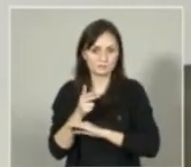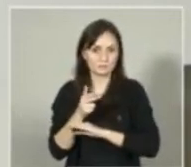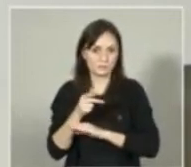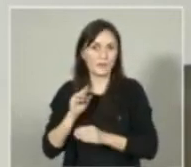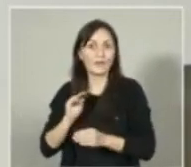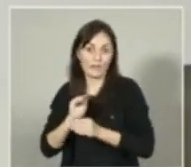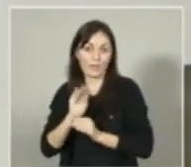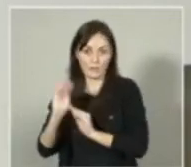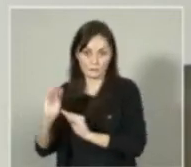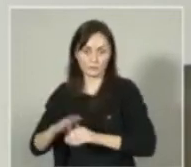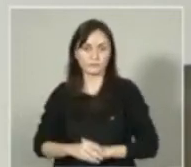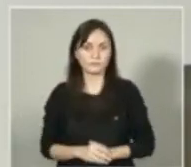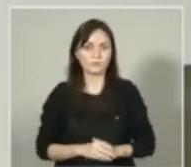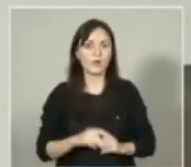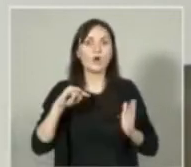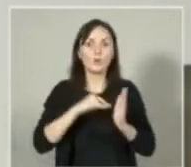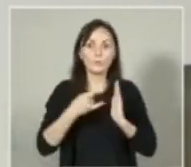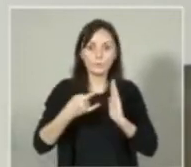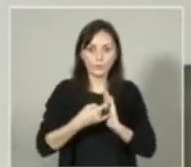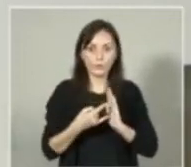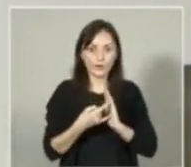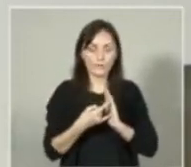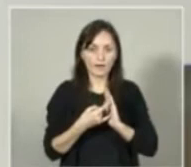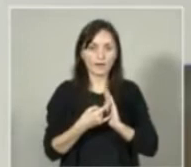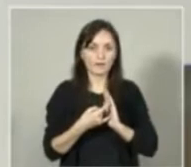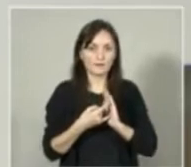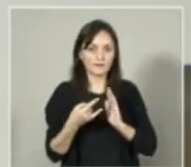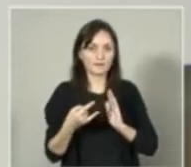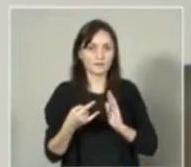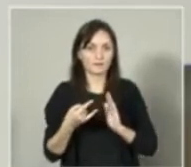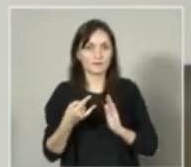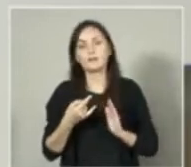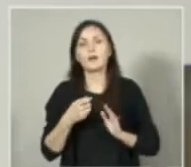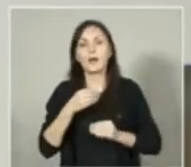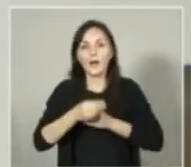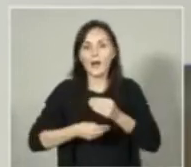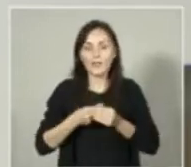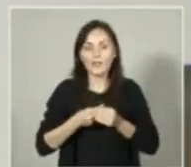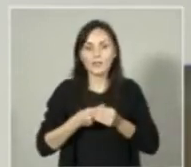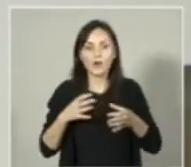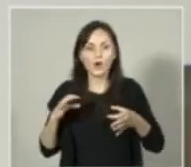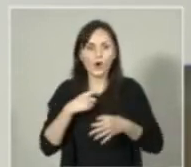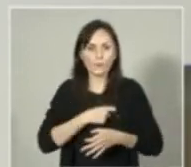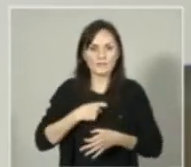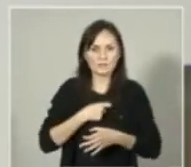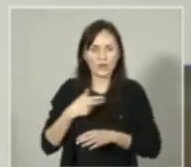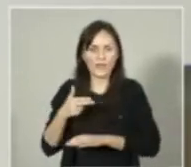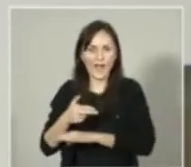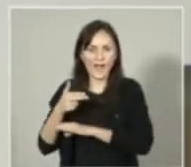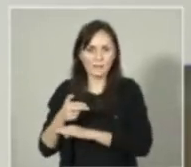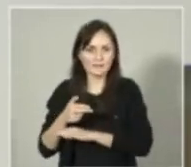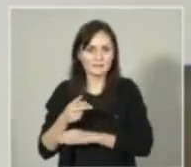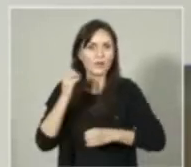financien. El programa ITRACE, que du a terme l'organització Conflict Armament Research amb fons de la Unió